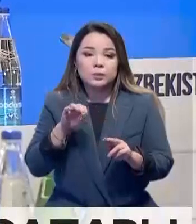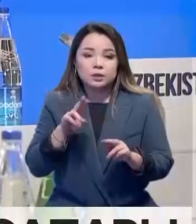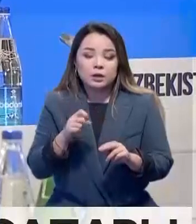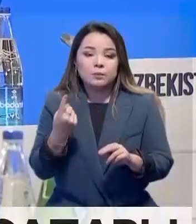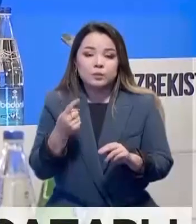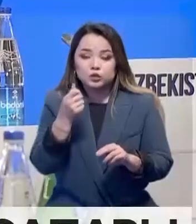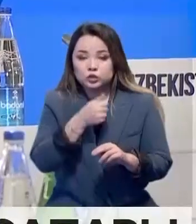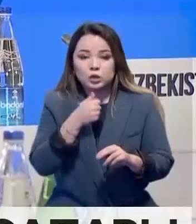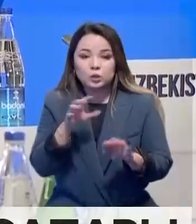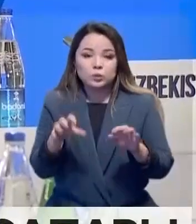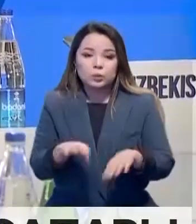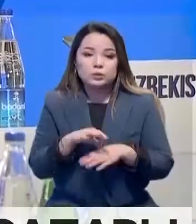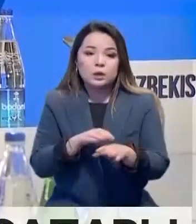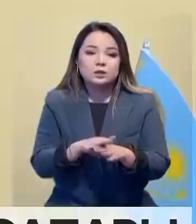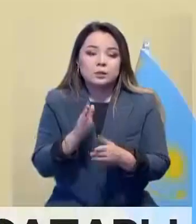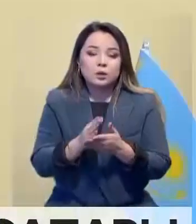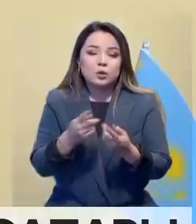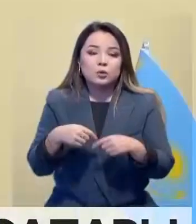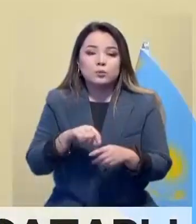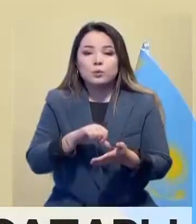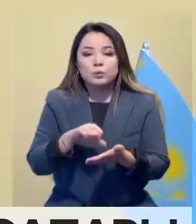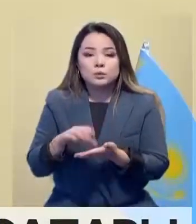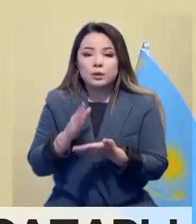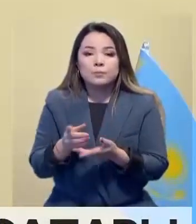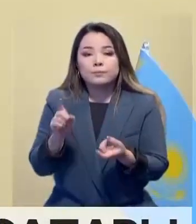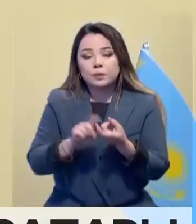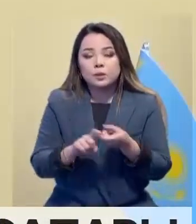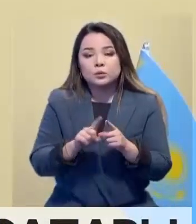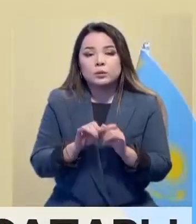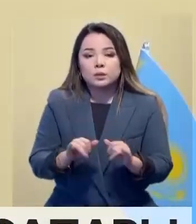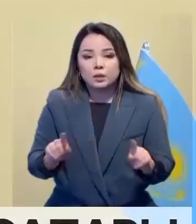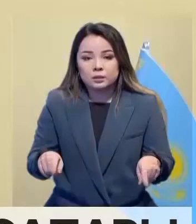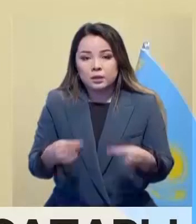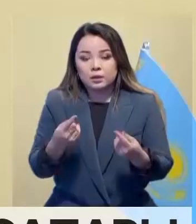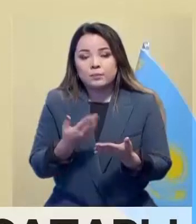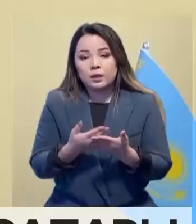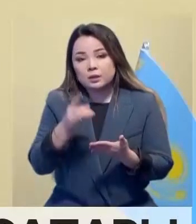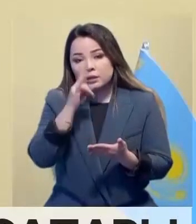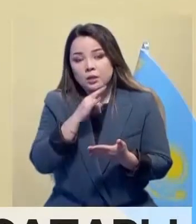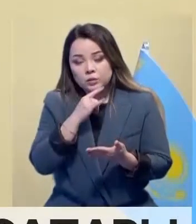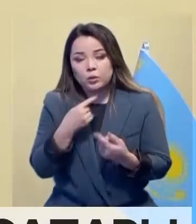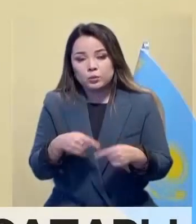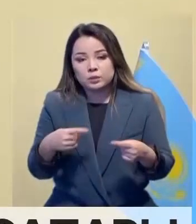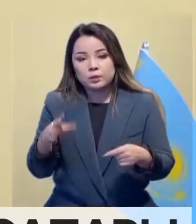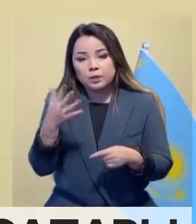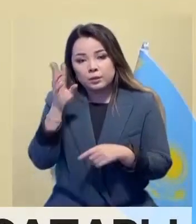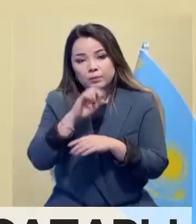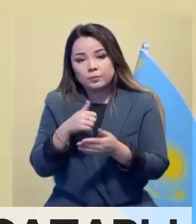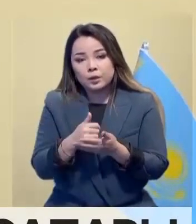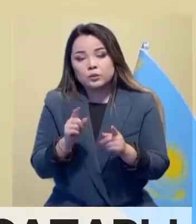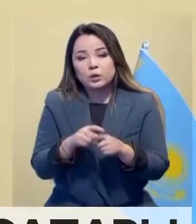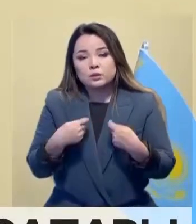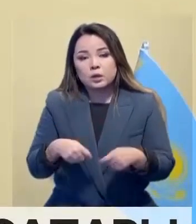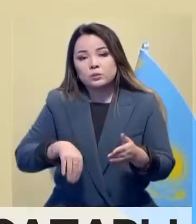төрағалық еткен Әзербайжанға алғыс білдіре отырып, ұйымға мүше елдердің өзара байланысындағы жетістіктерге тоқталды. Мәселен, Қазақстанның өзге 5 мемлекеттің сауда-саттық көлемі